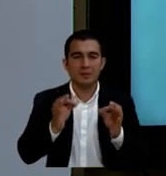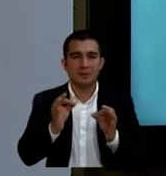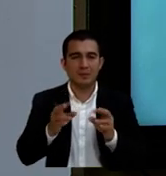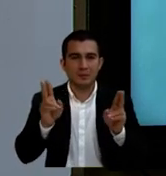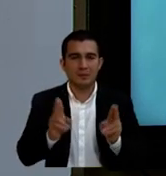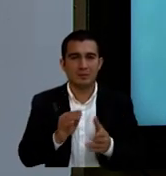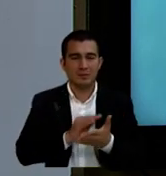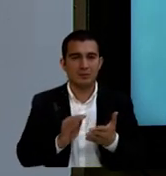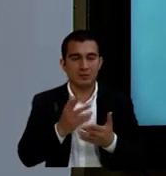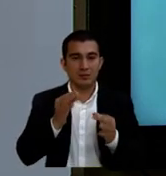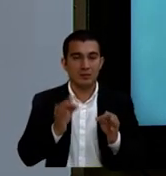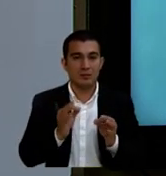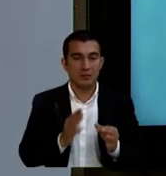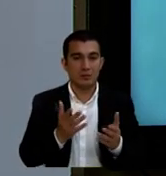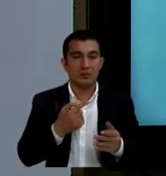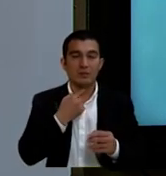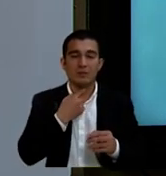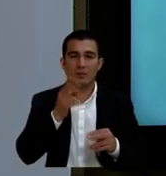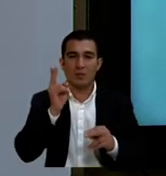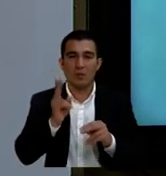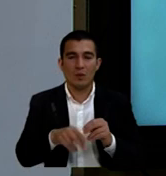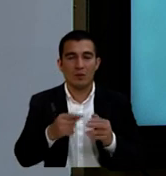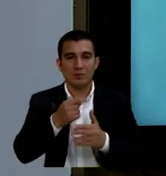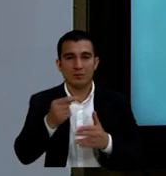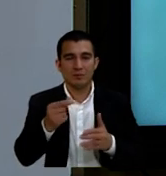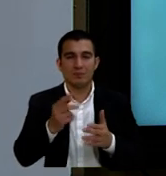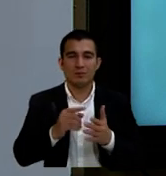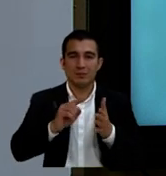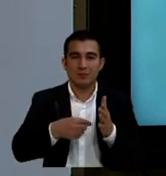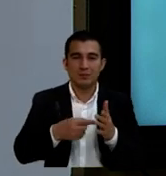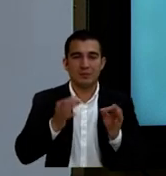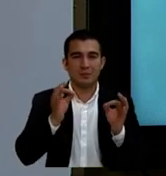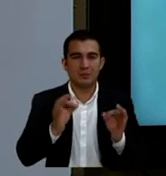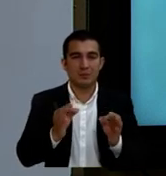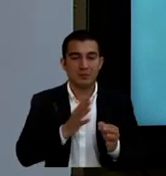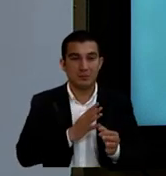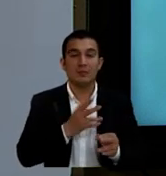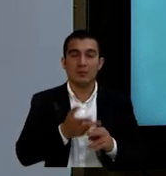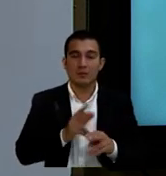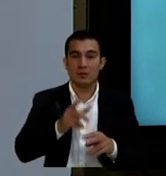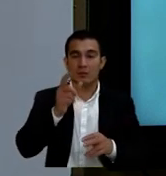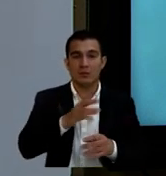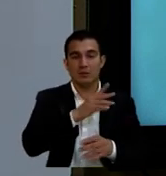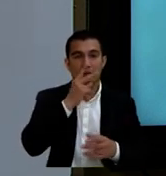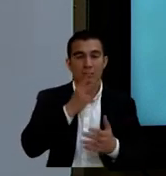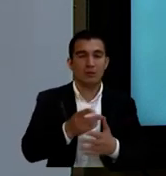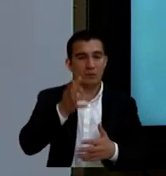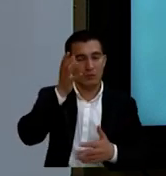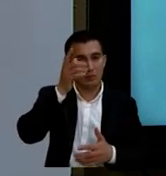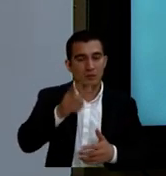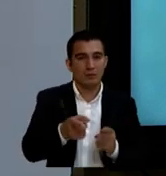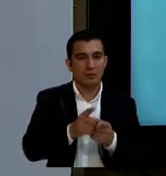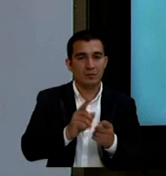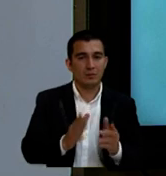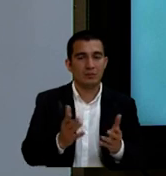Tinish belgilarini to'g'ri qo'ysangizgina siz savodxon, nutq madaniyatiga ega bo'lgan va uni to'g'ri tashkil qilgan insonga